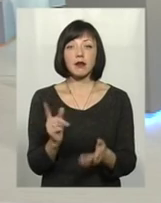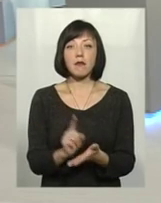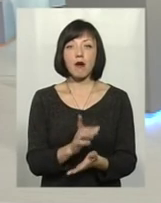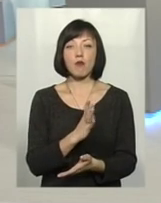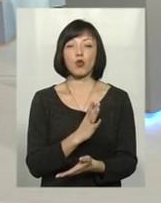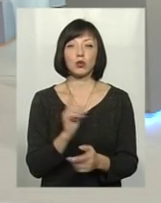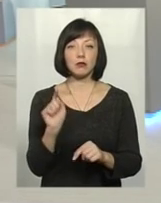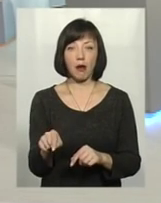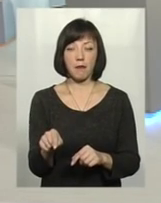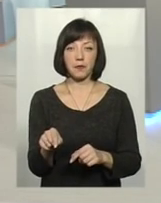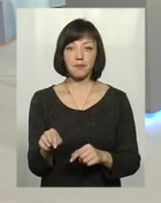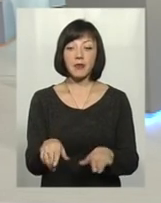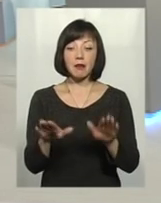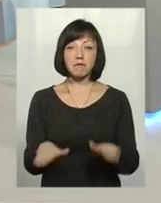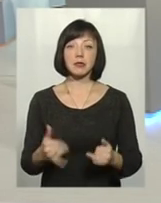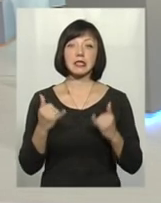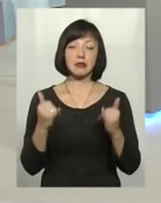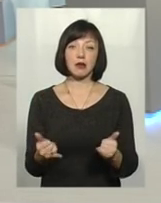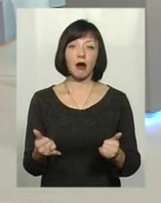там місць для